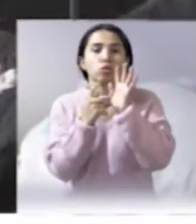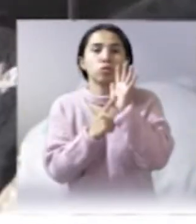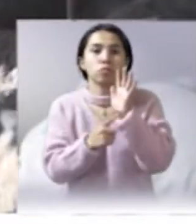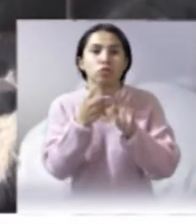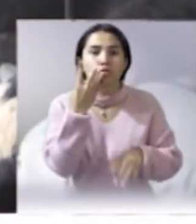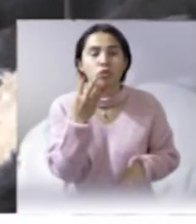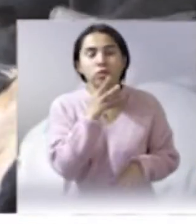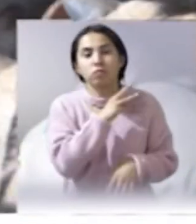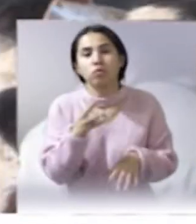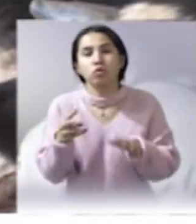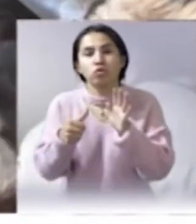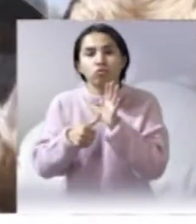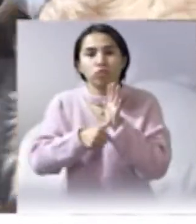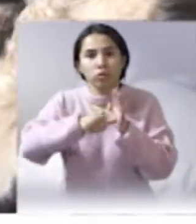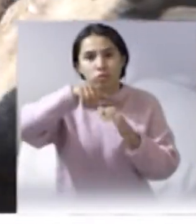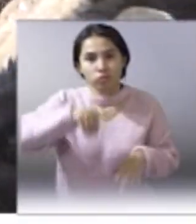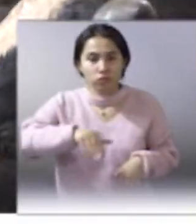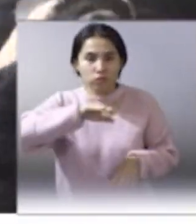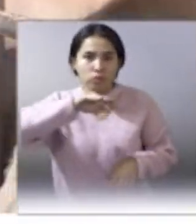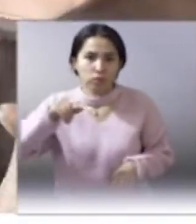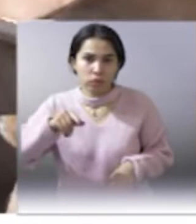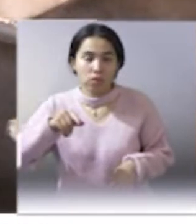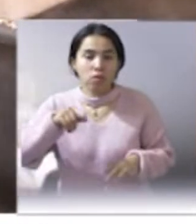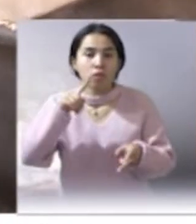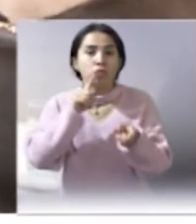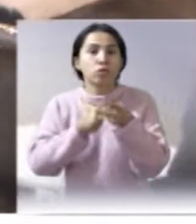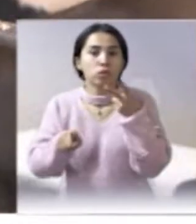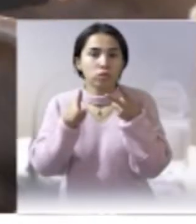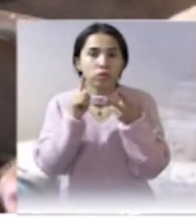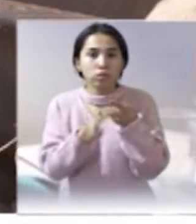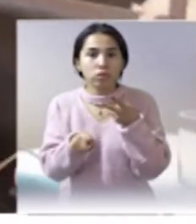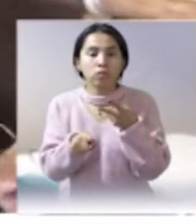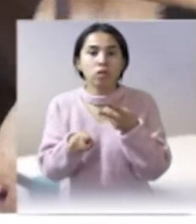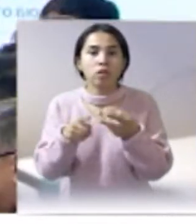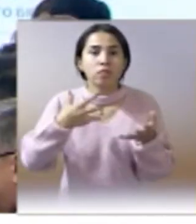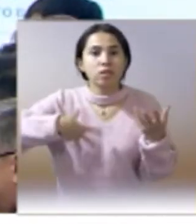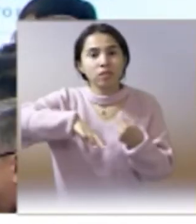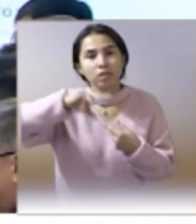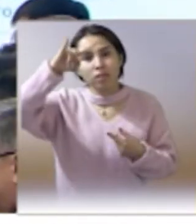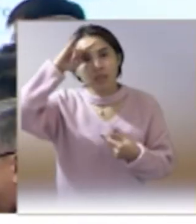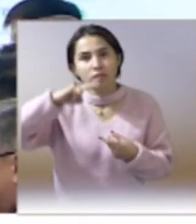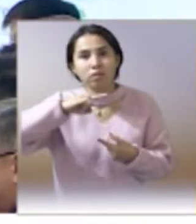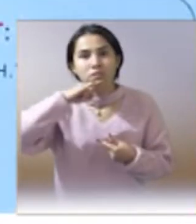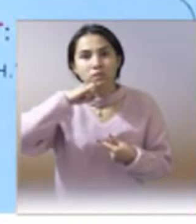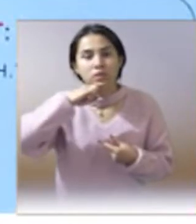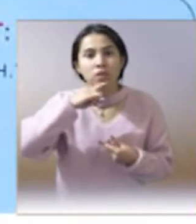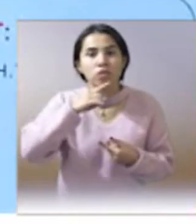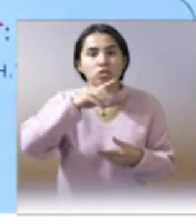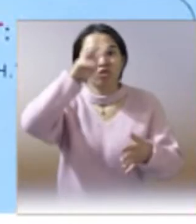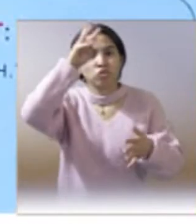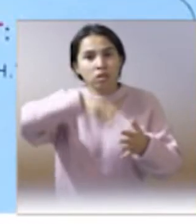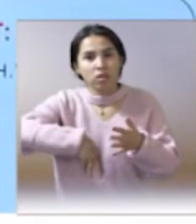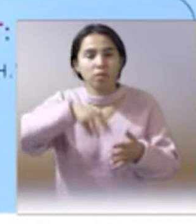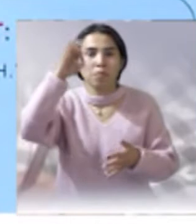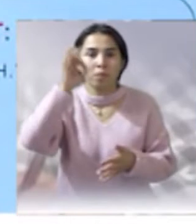до 79%. По переработке мяса от 36% до 58%. Отдельно составлен